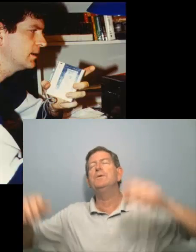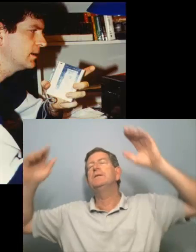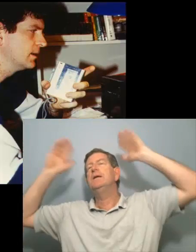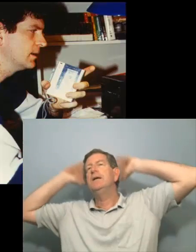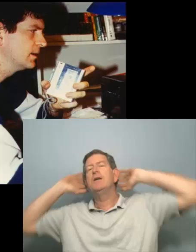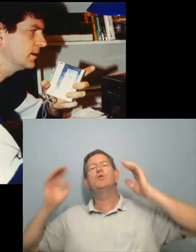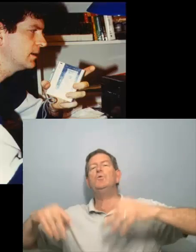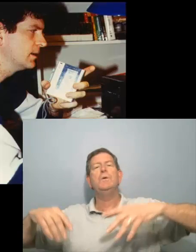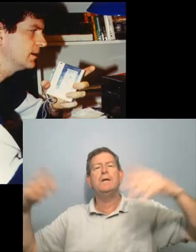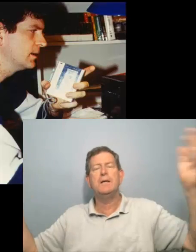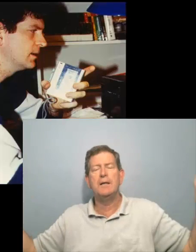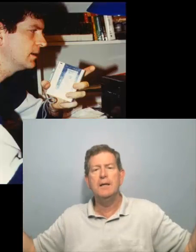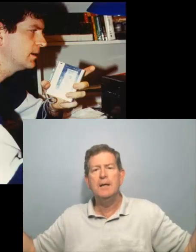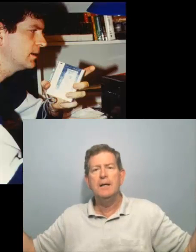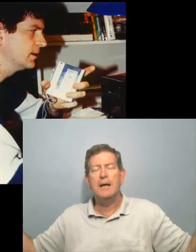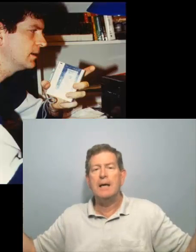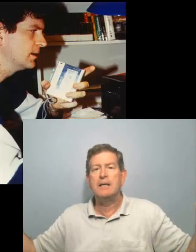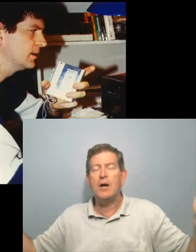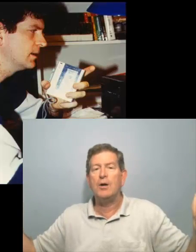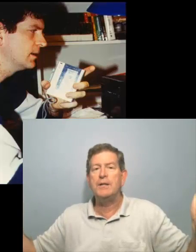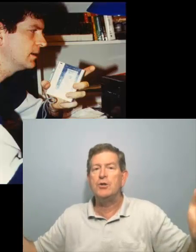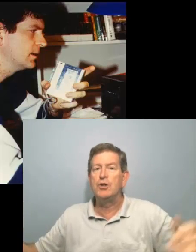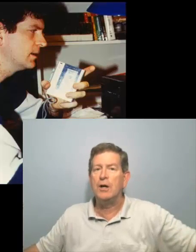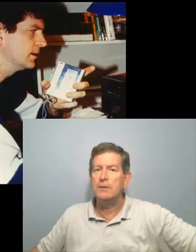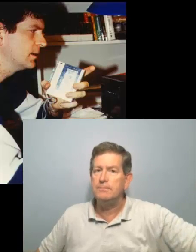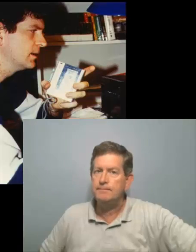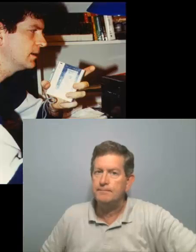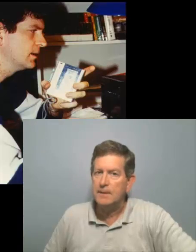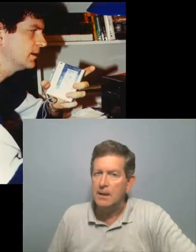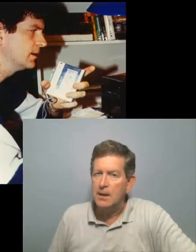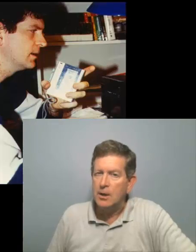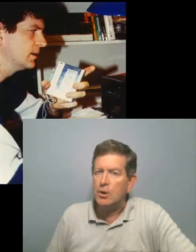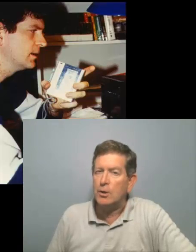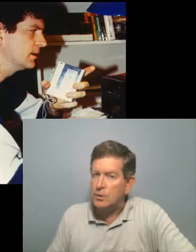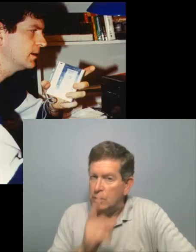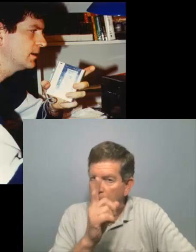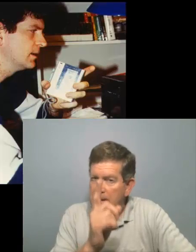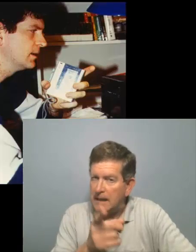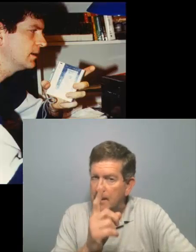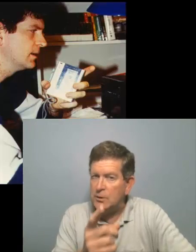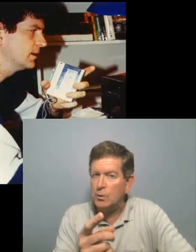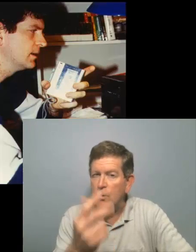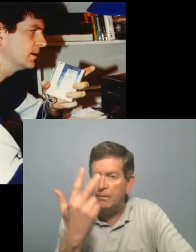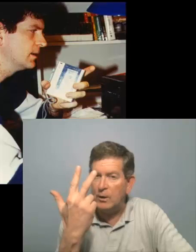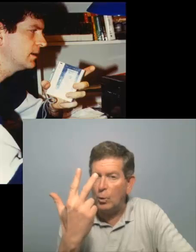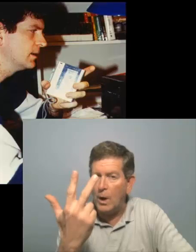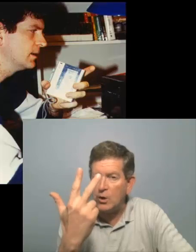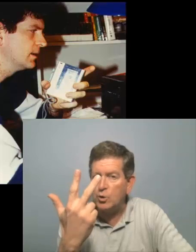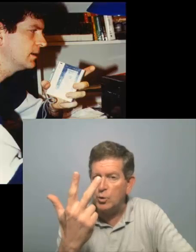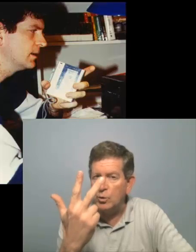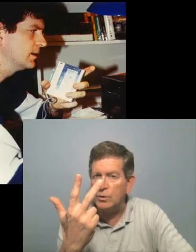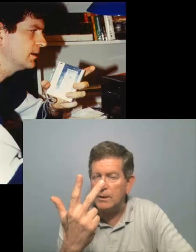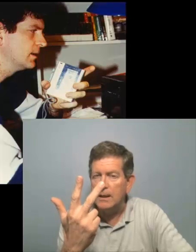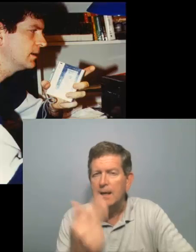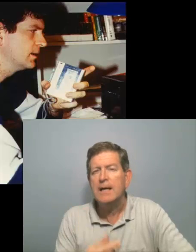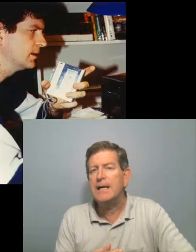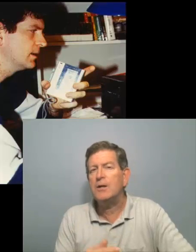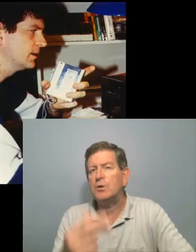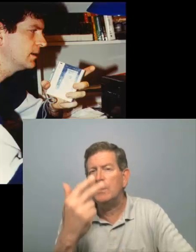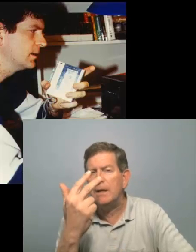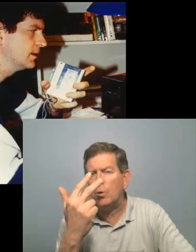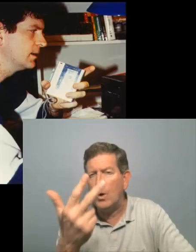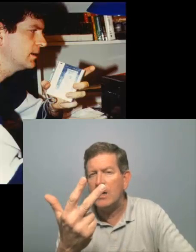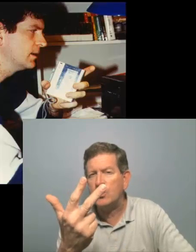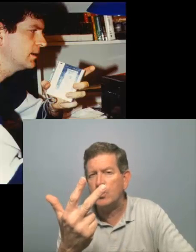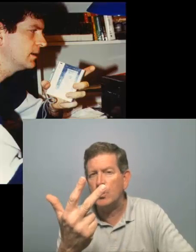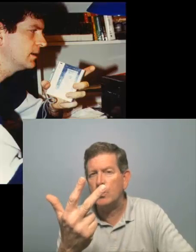me reposer, et jouer. Et Carole dit, John, quand tu es à la maison, tu fais trois choses. Quelles